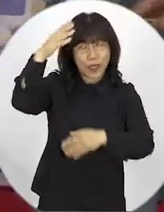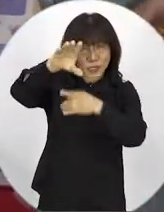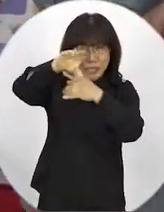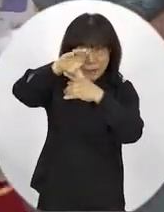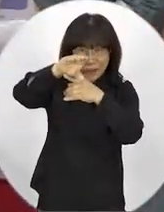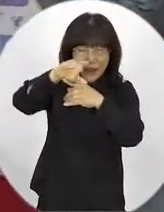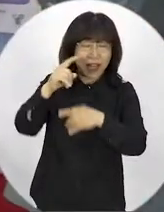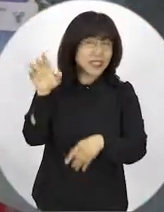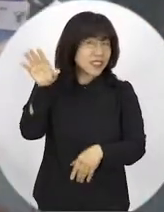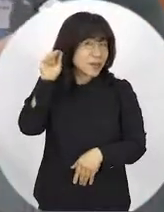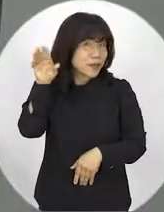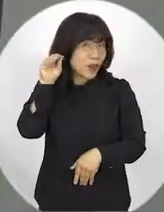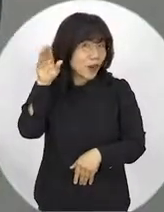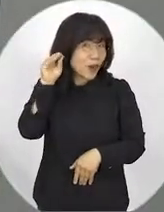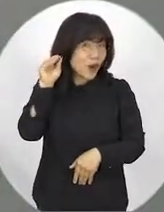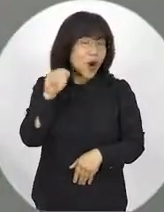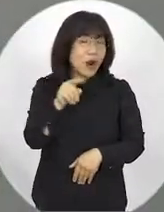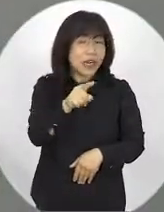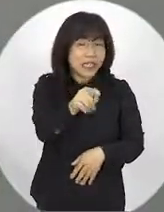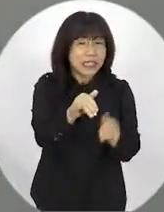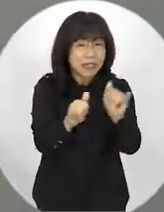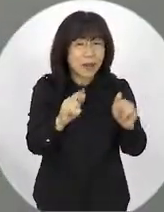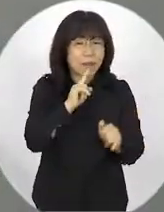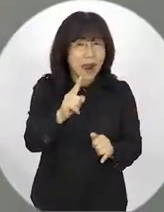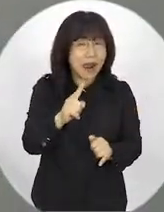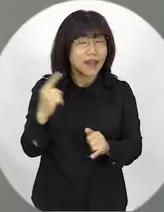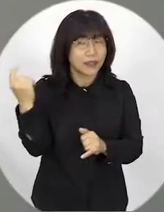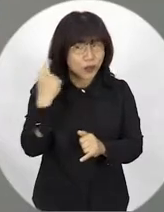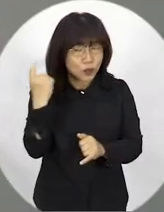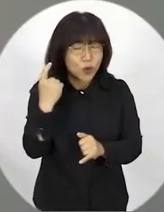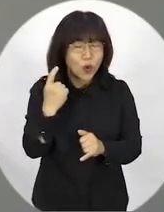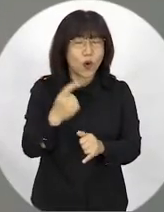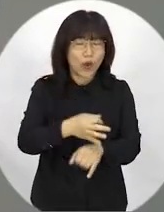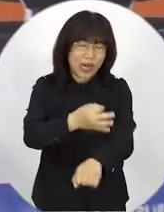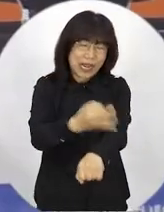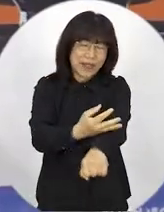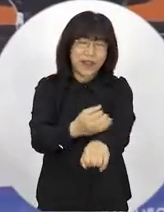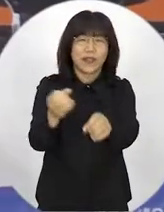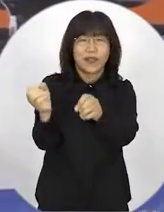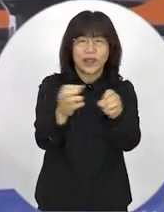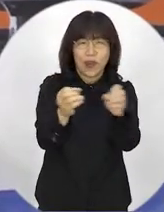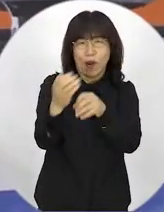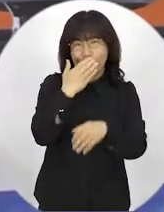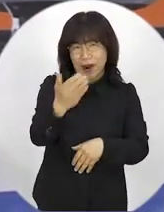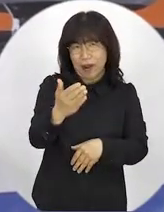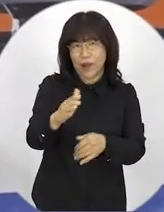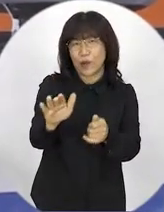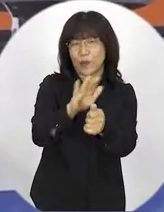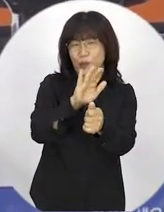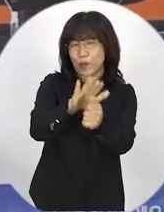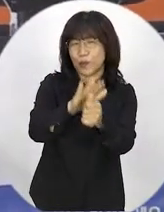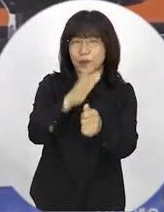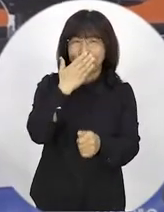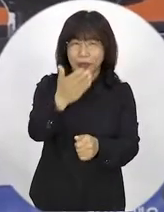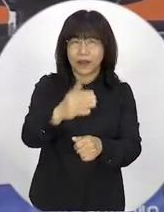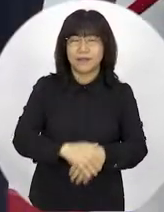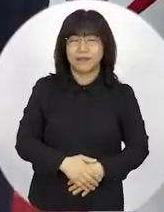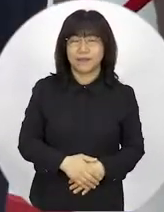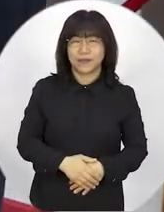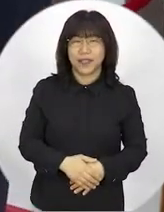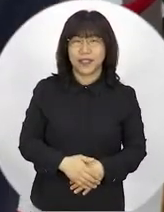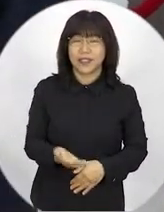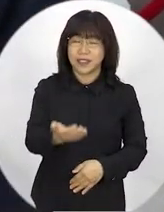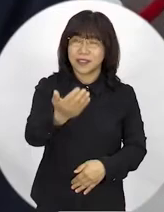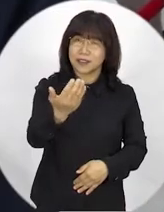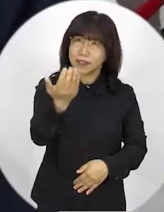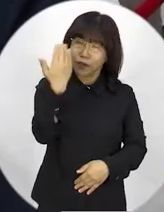설치된 카메라와 스피커를 통해 민원인을 인식하고 간단한 대화와 민원 안내를 할 수 있습니다. 기존 민원